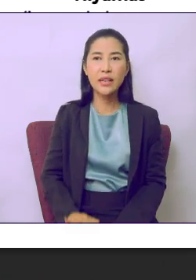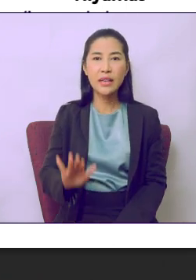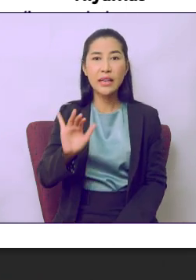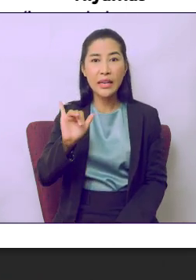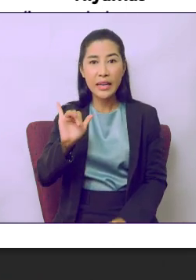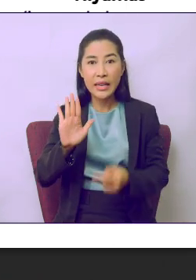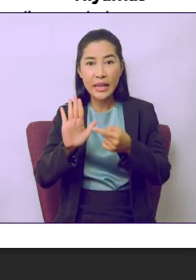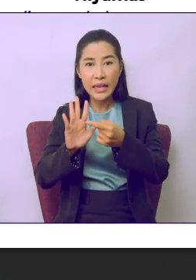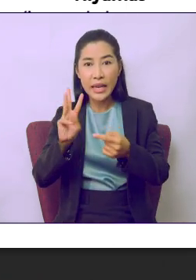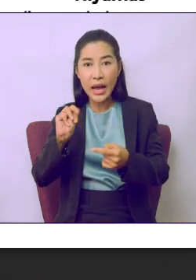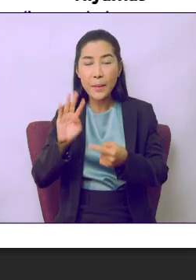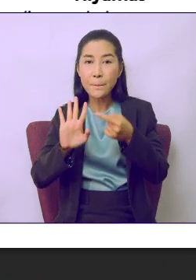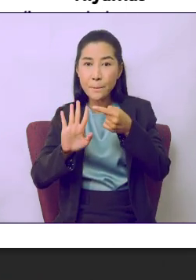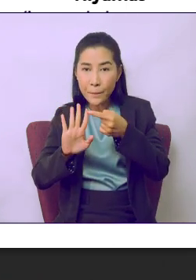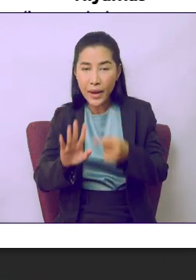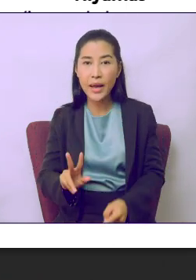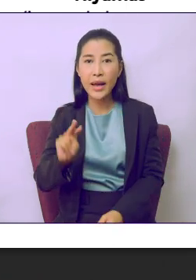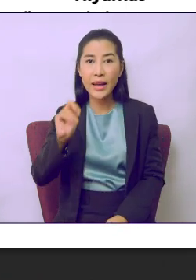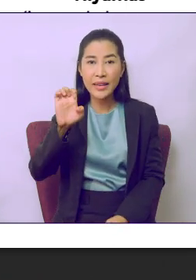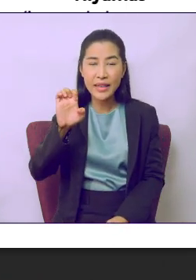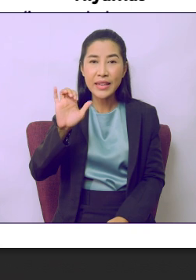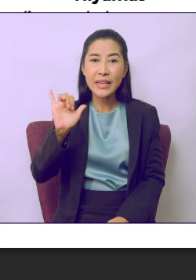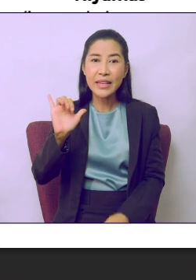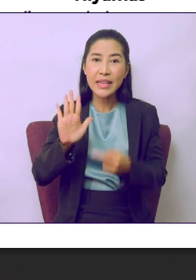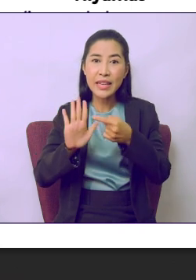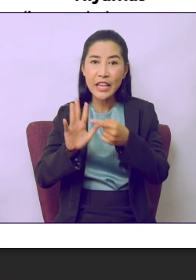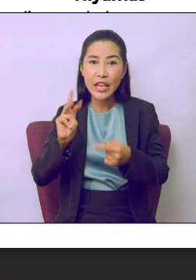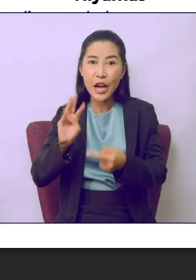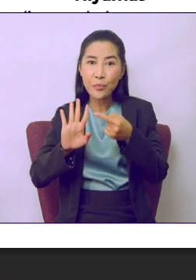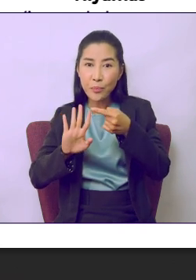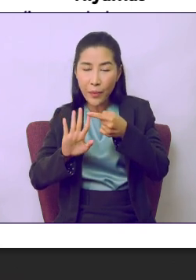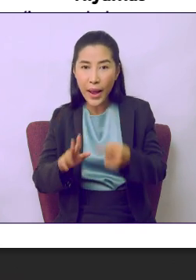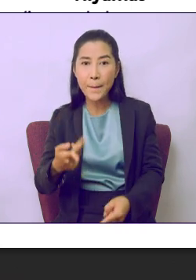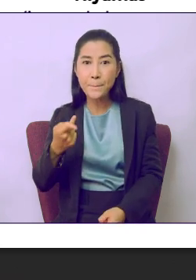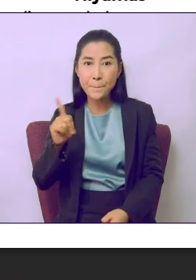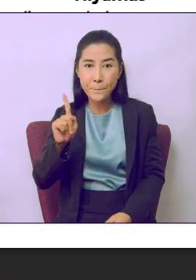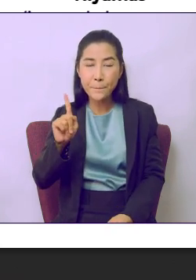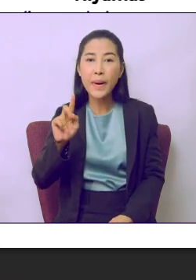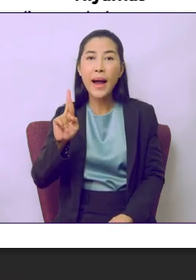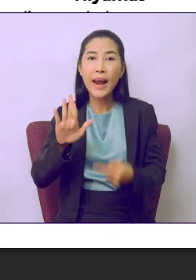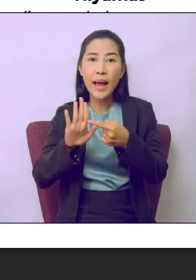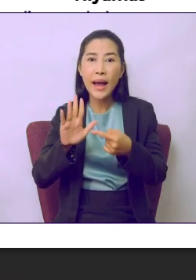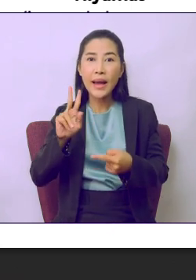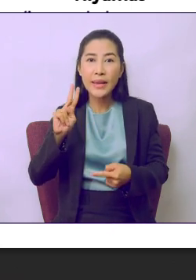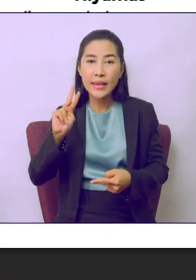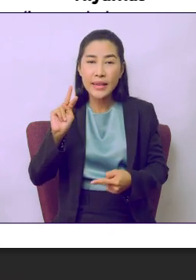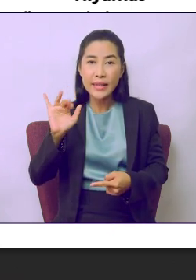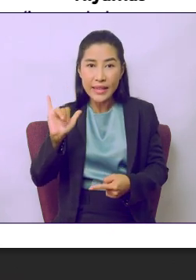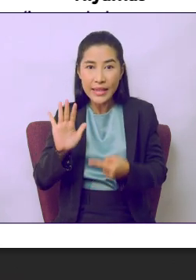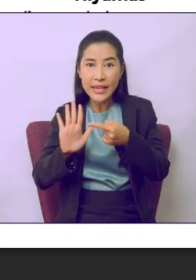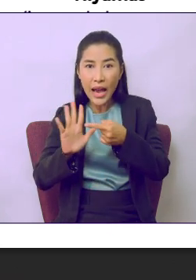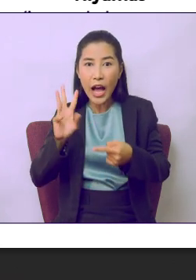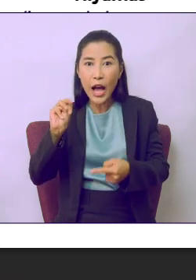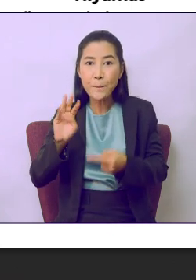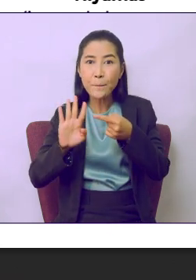นิยามะนะครับอาสนะปาณะเนี่ยไว้ฝึกภายนอกนะครับเป็นโยคะโยคะที่ไว้